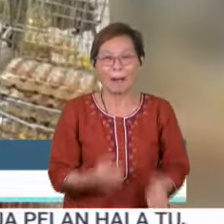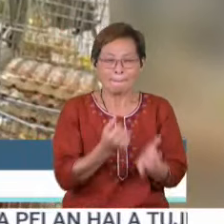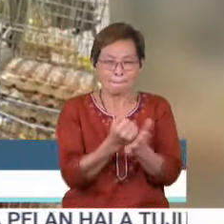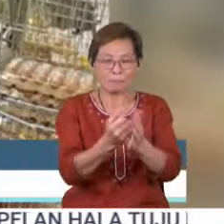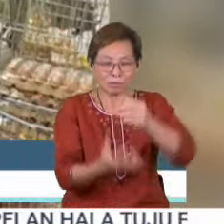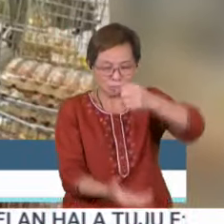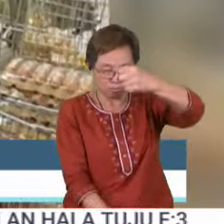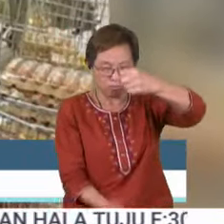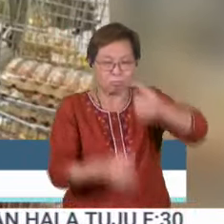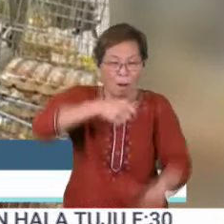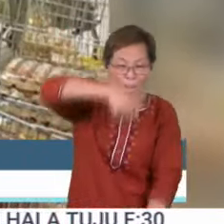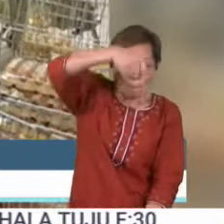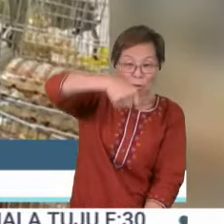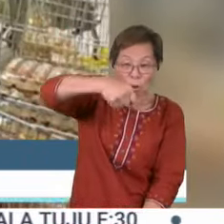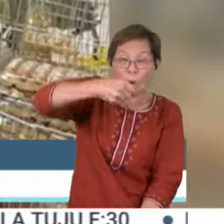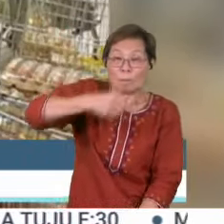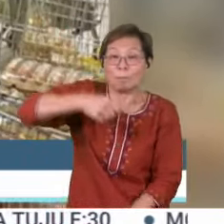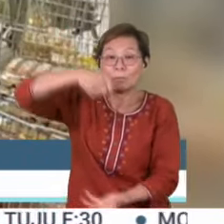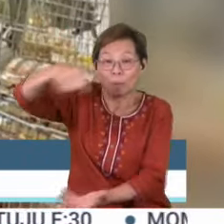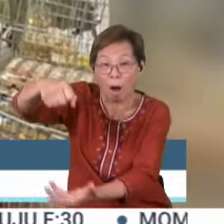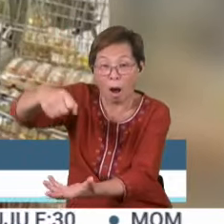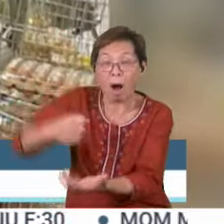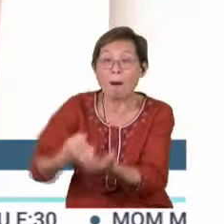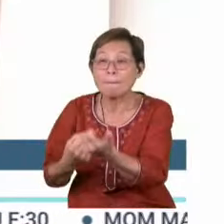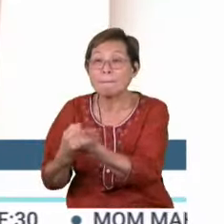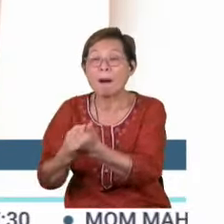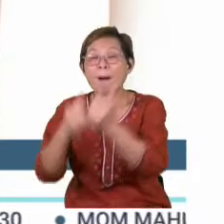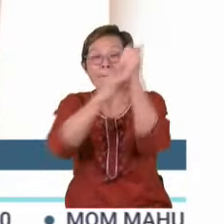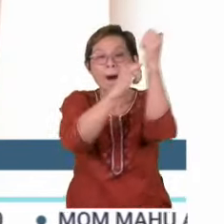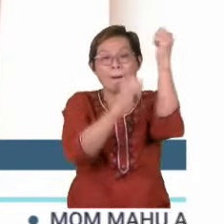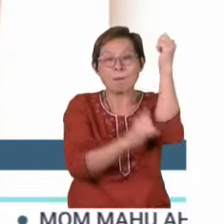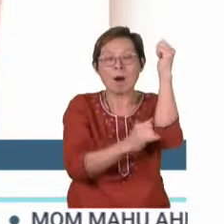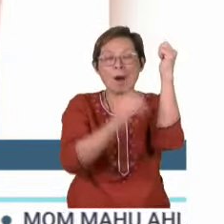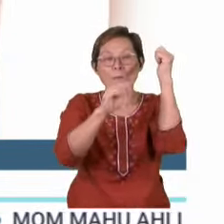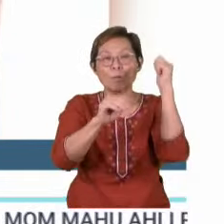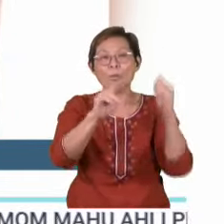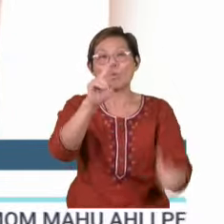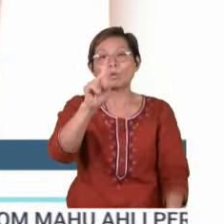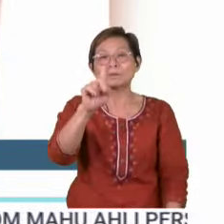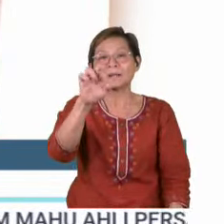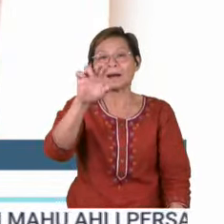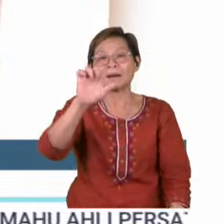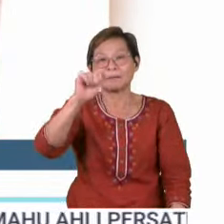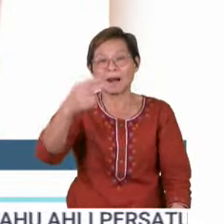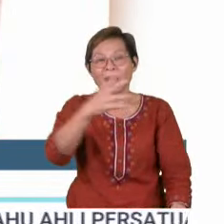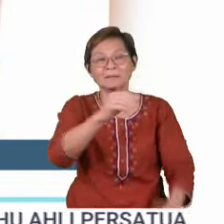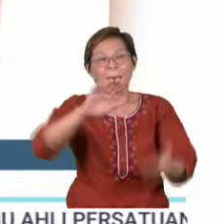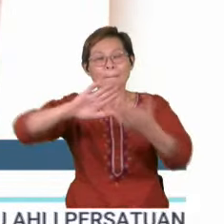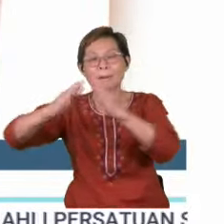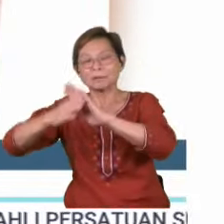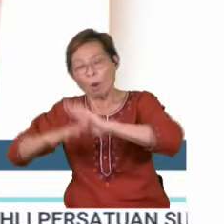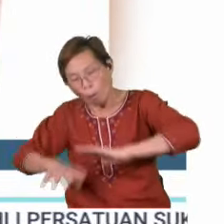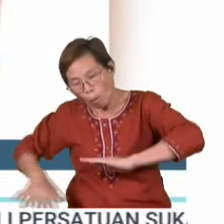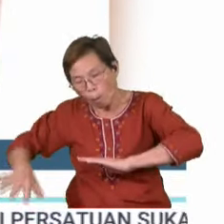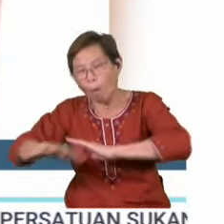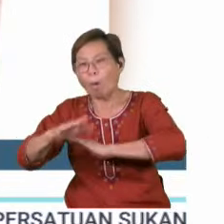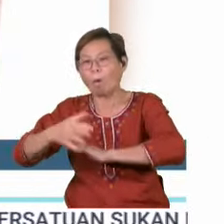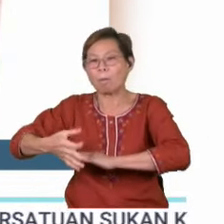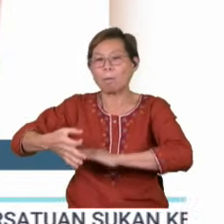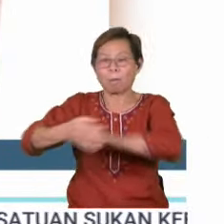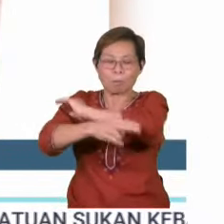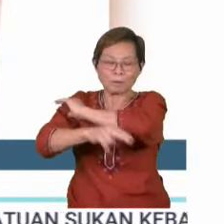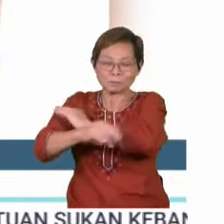Bantuan bakul makanan itu hasil sumbangan daripada Yayasan Munarah serta masyarakat di seluruh Negeri Sembilan.